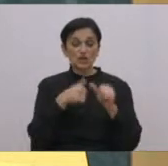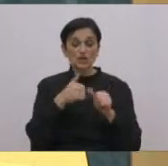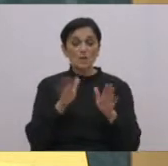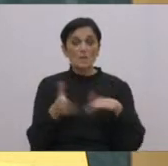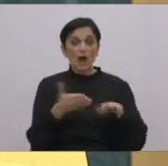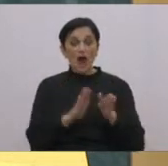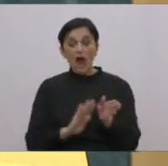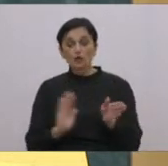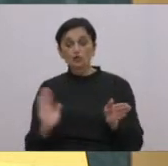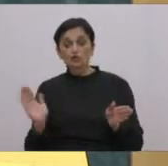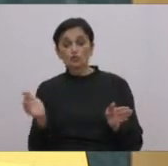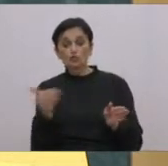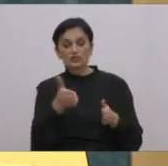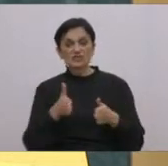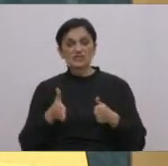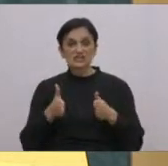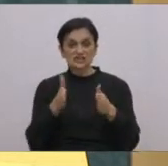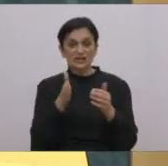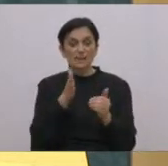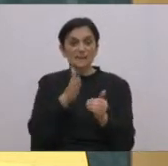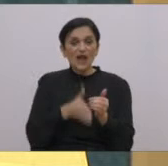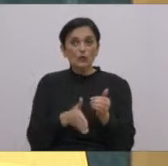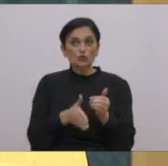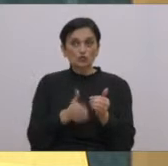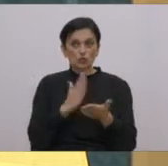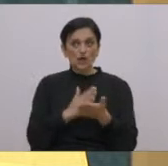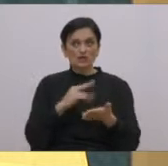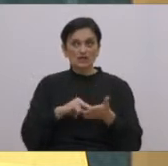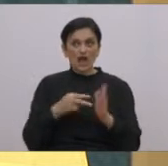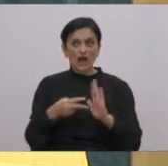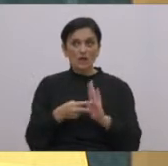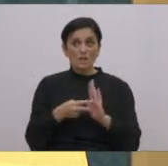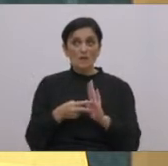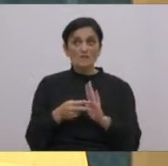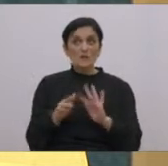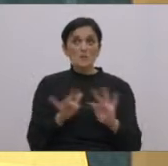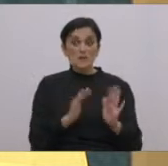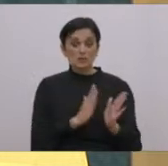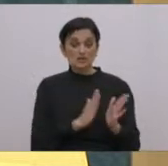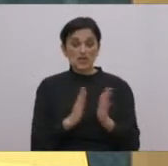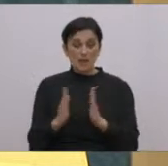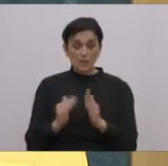გზის დასრულება ასევე არის დაგეგმილი და მიმდინარე ტემპის და